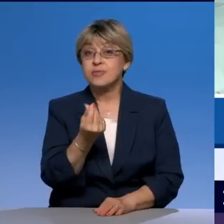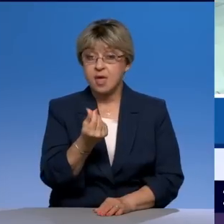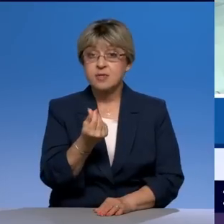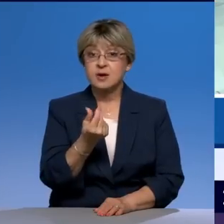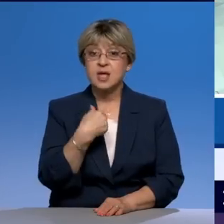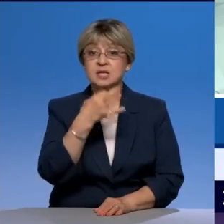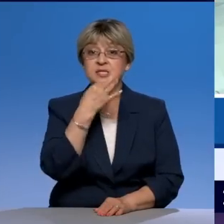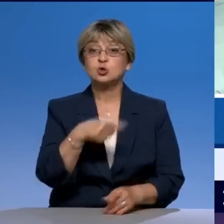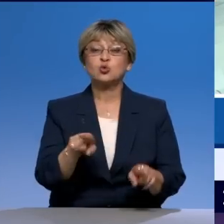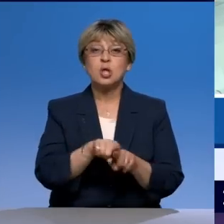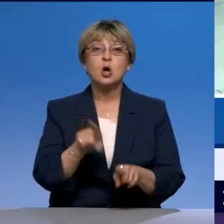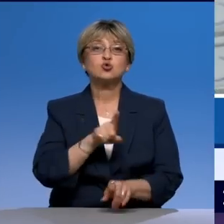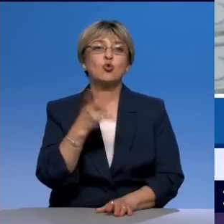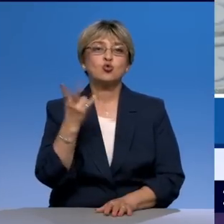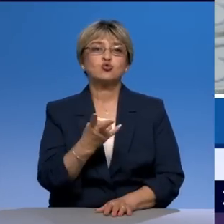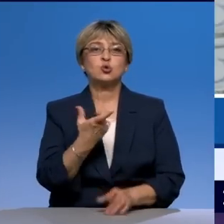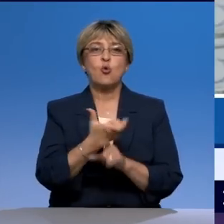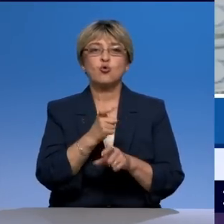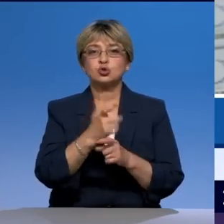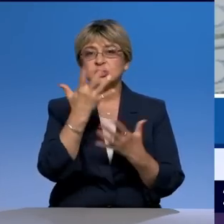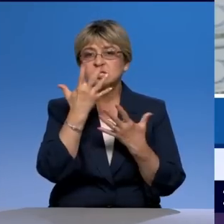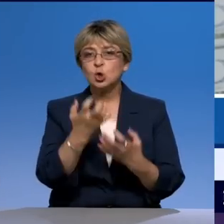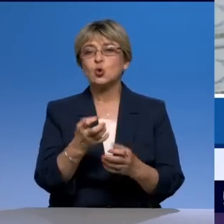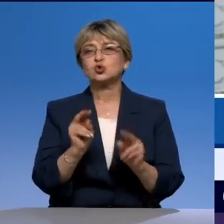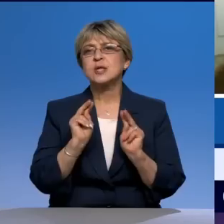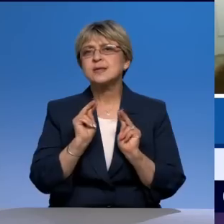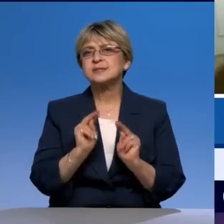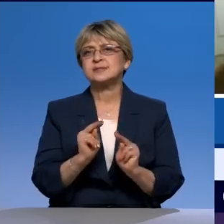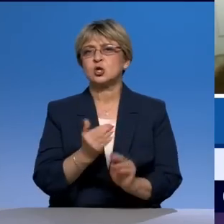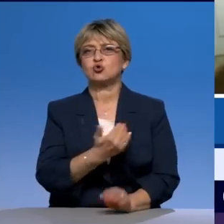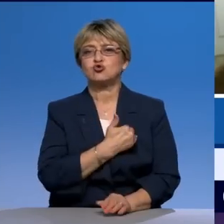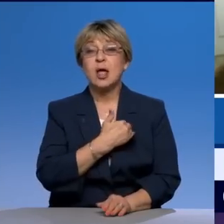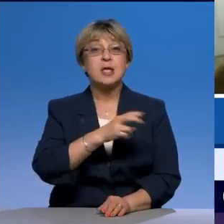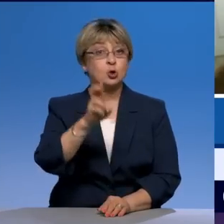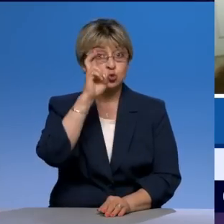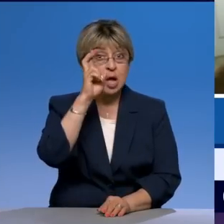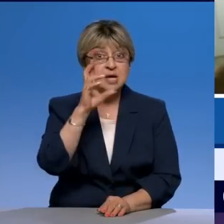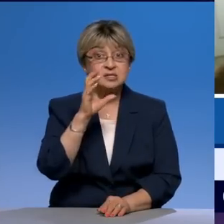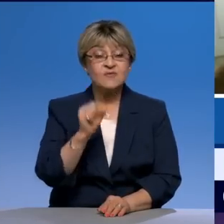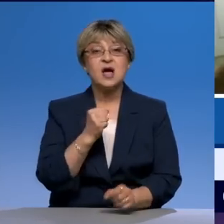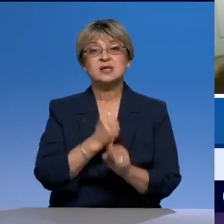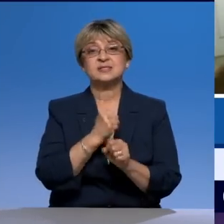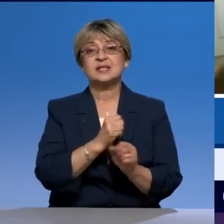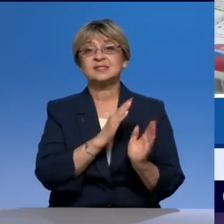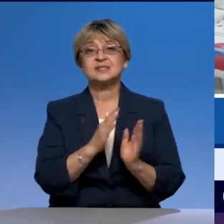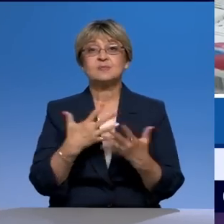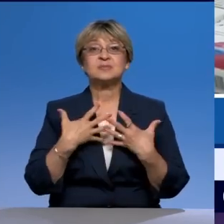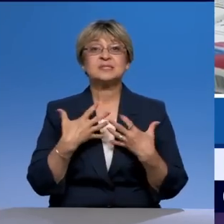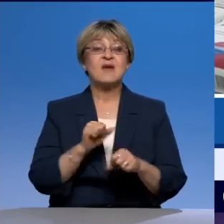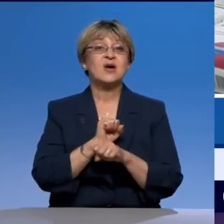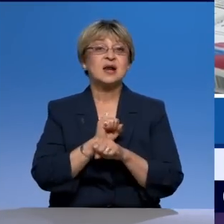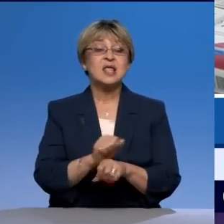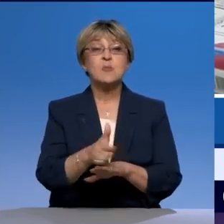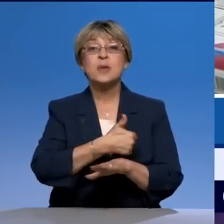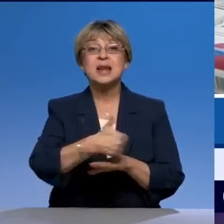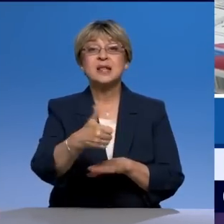так, что нужно очень серьезное, искреннее желание государства сделать систему здравоохранения приоритетной не